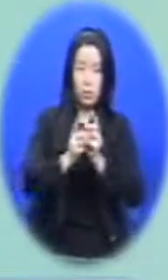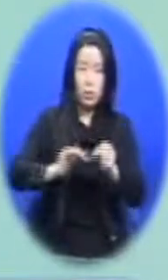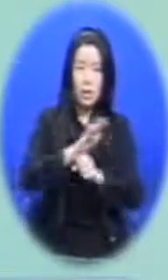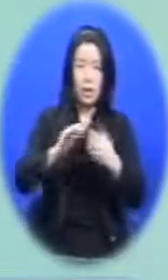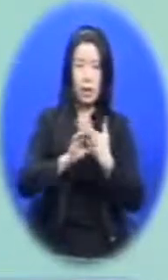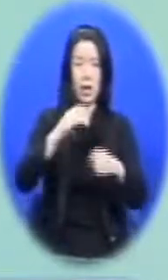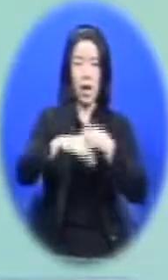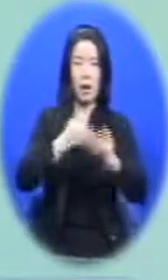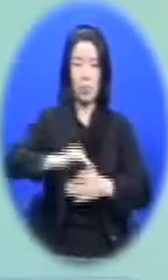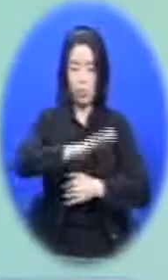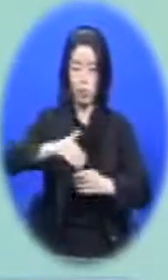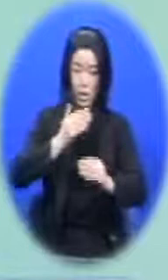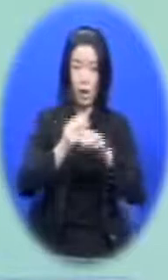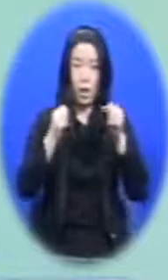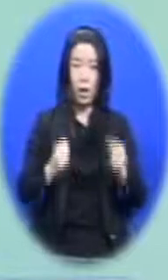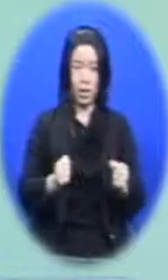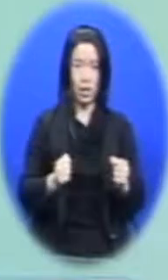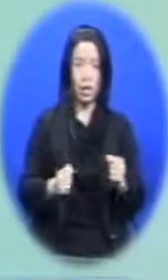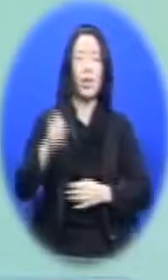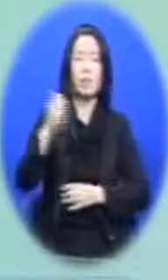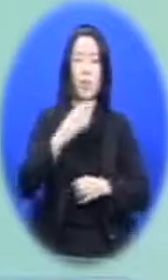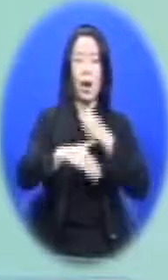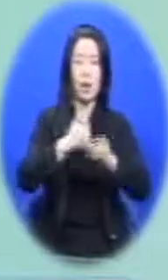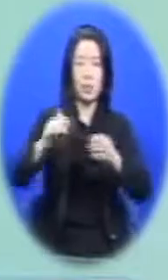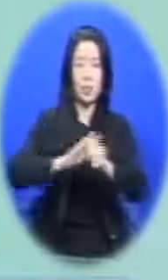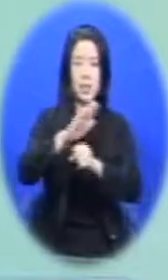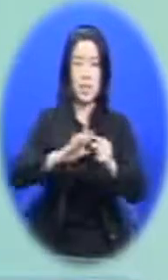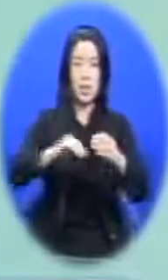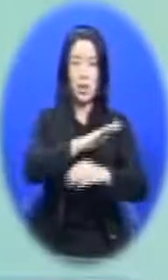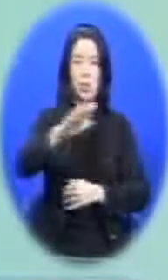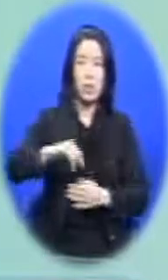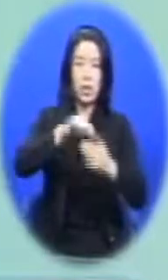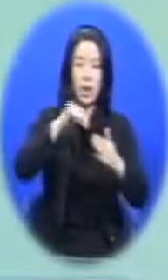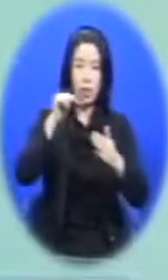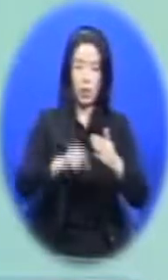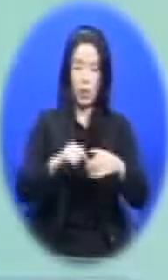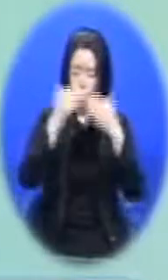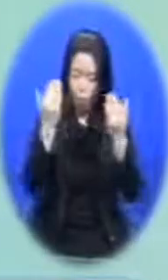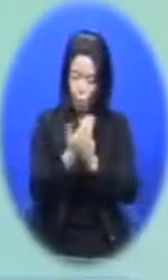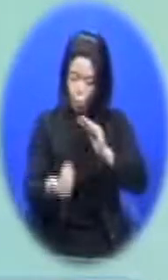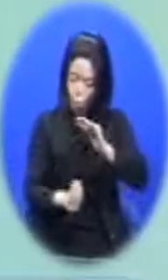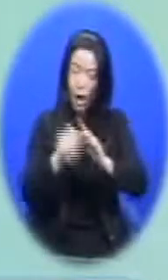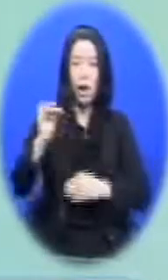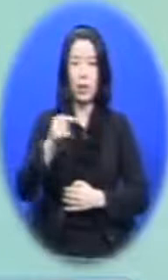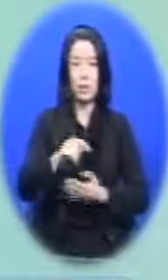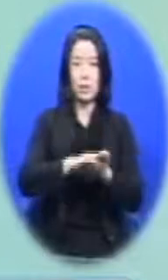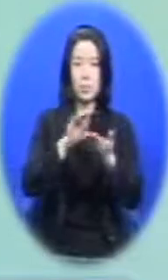사랑하면 하나님이 우리의 가운데 계시고 또 하나님의 사랑이 우리 가운데서 완성된